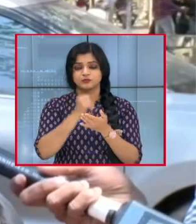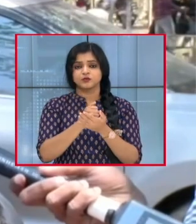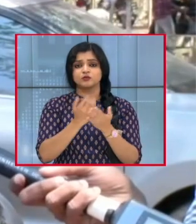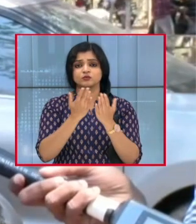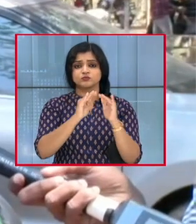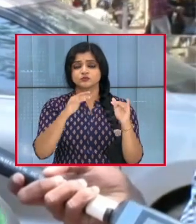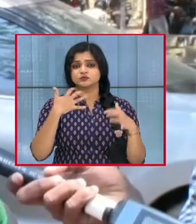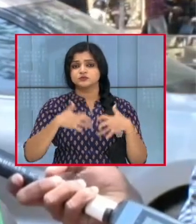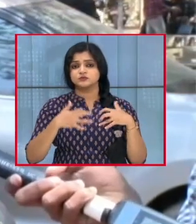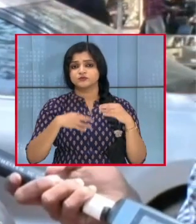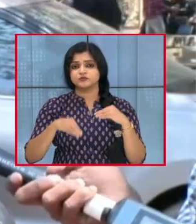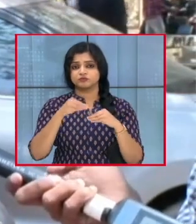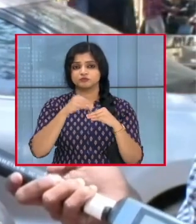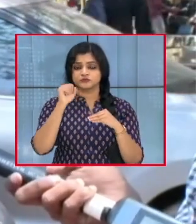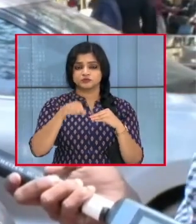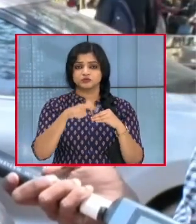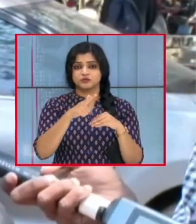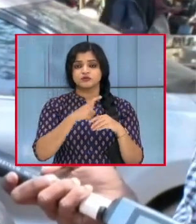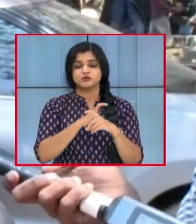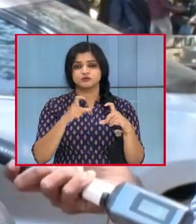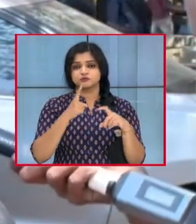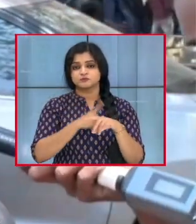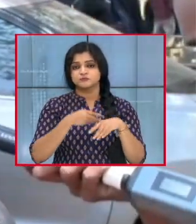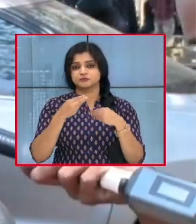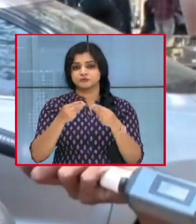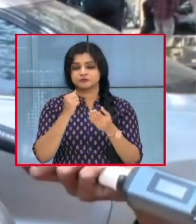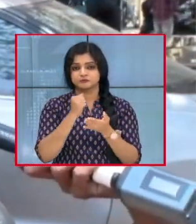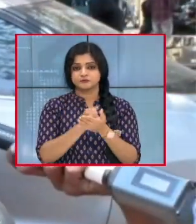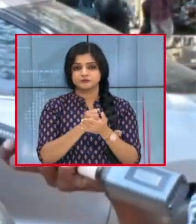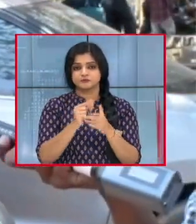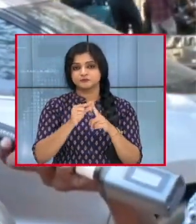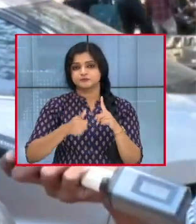ഡാമേജ് ഉണ്ടായിട്ടുണ്ട്. അതിന് തീർച്ചയായിട്ടും അവർക്കെതിരെ നടപടി എടുക്കേണ്ടത് തന്നെയാണ്.